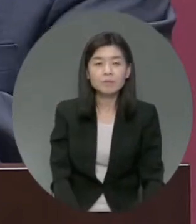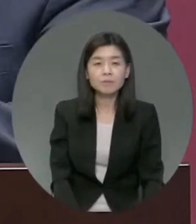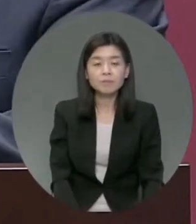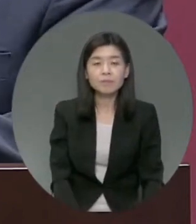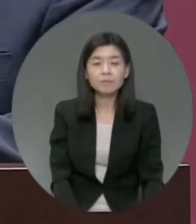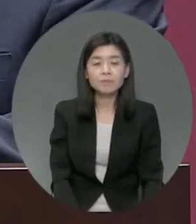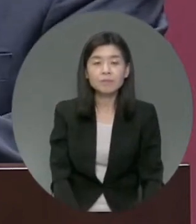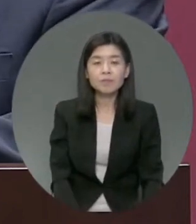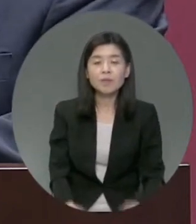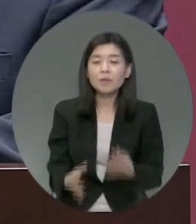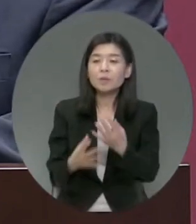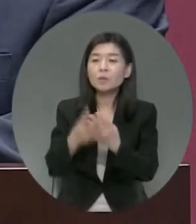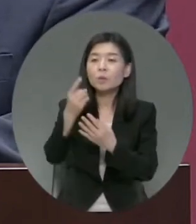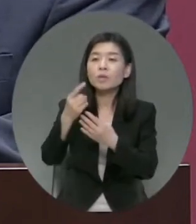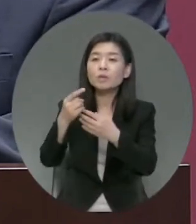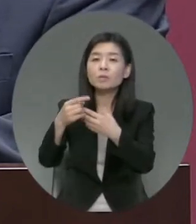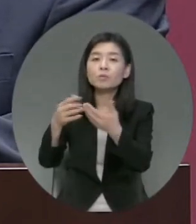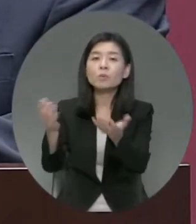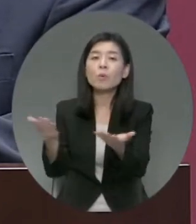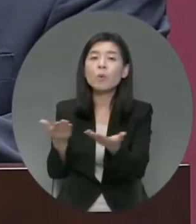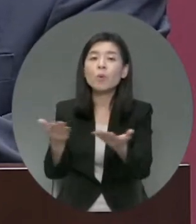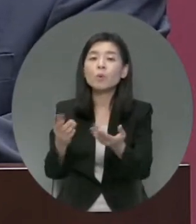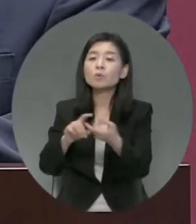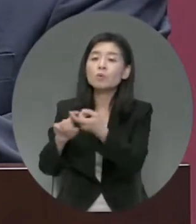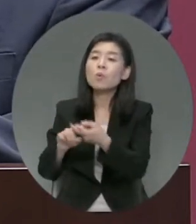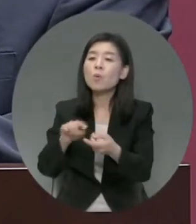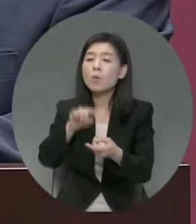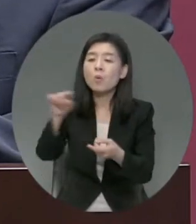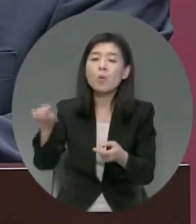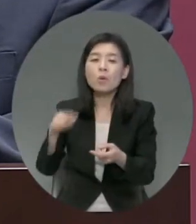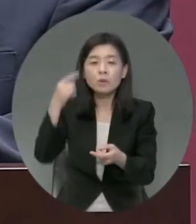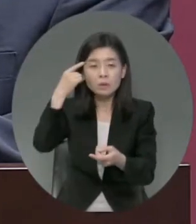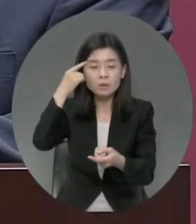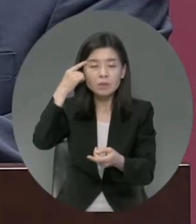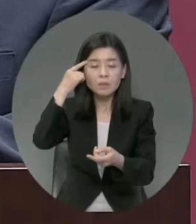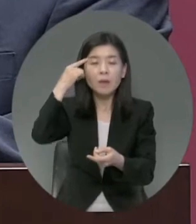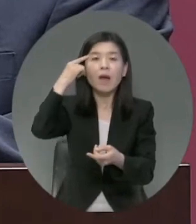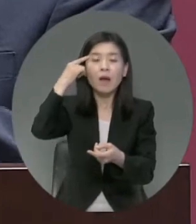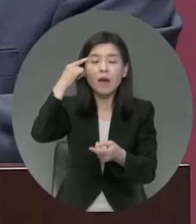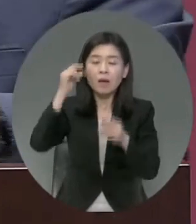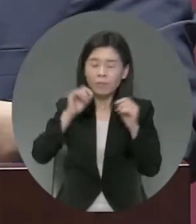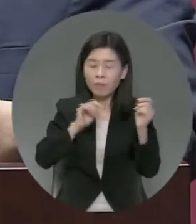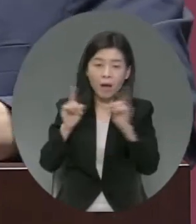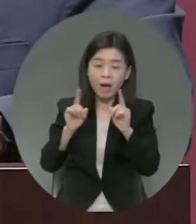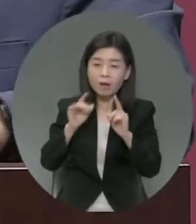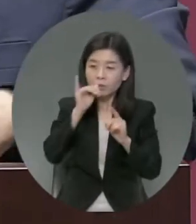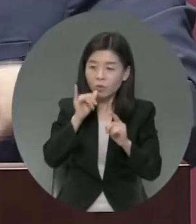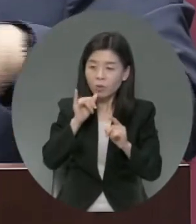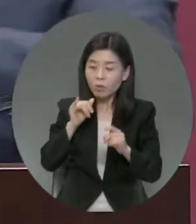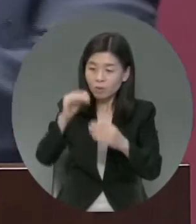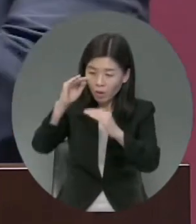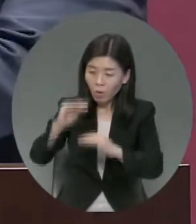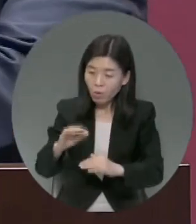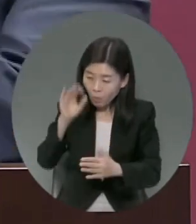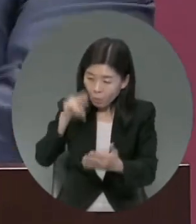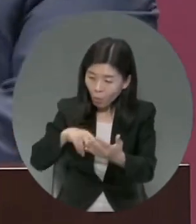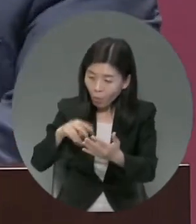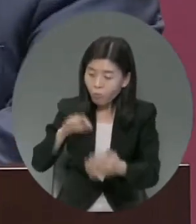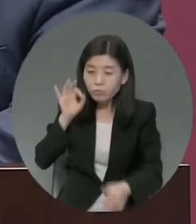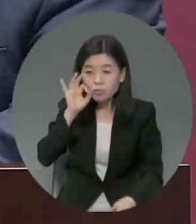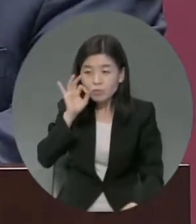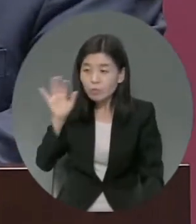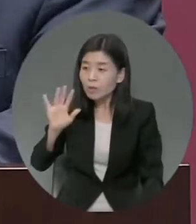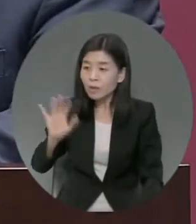통일부 직원들은 정신이 살아 있습니다. 이런 얘기 듣고 부끄럽지 않나요? 그 전혀 부끄럽지 않고 그